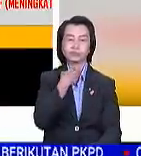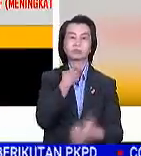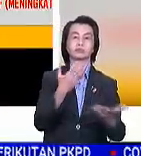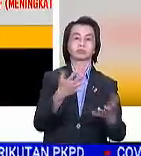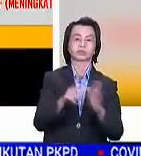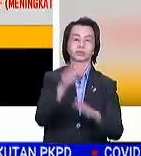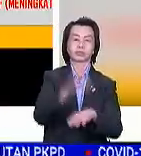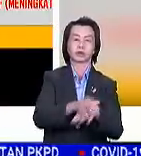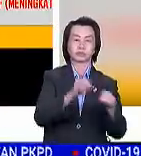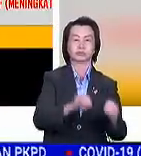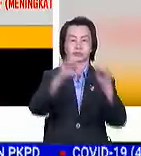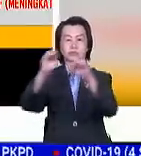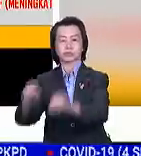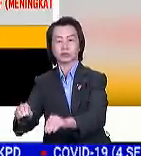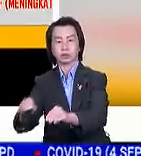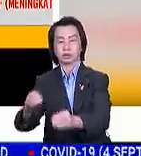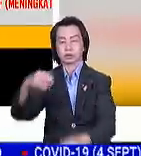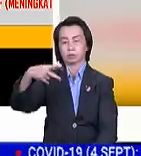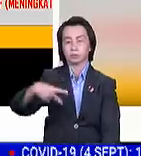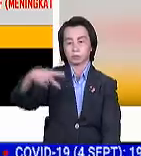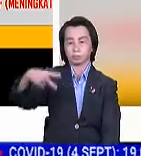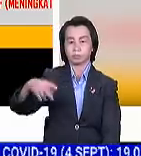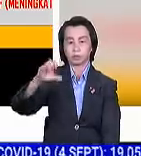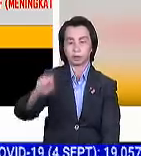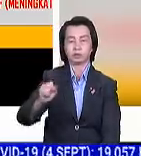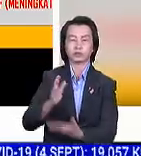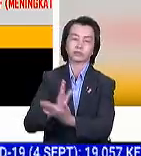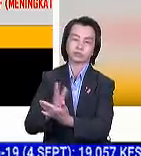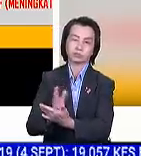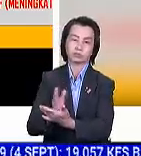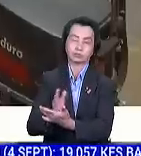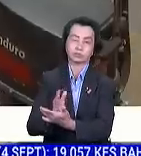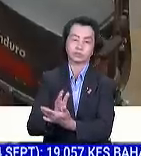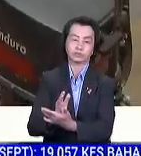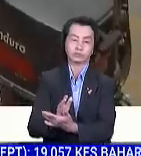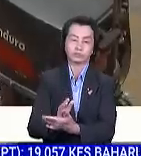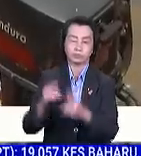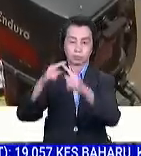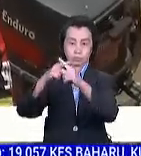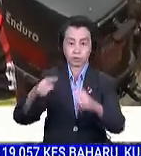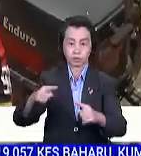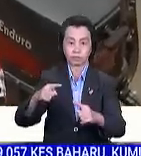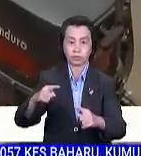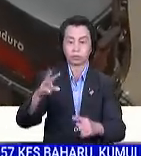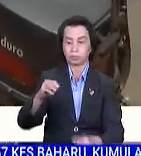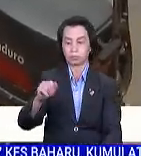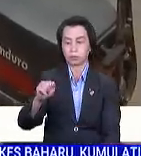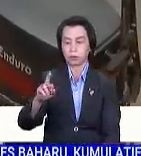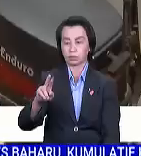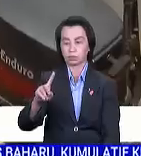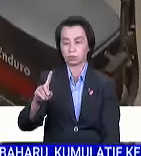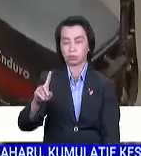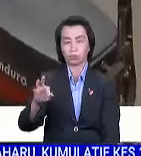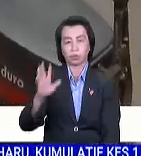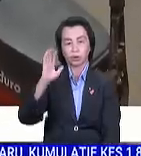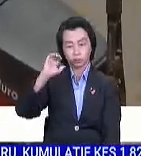dan terpaksa dipindahkan ke pusat pemindahan sementara PPS di dewan suara merudi dan sebuah lagi akan